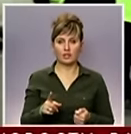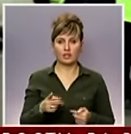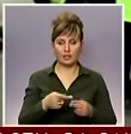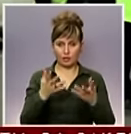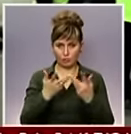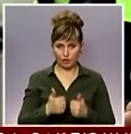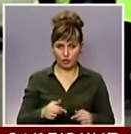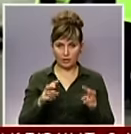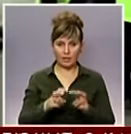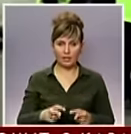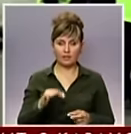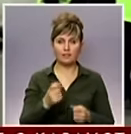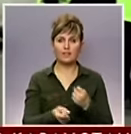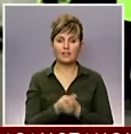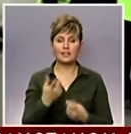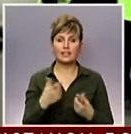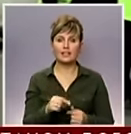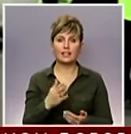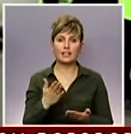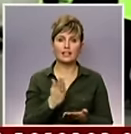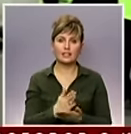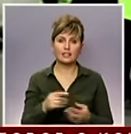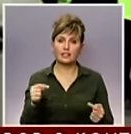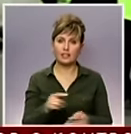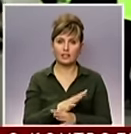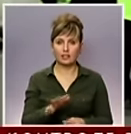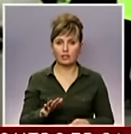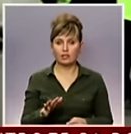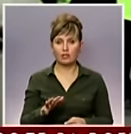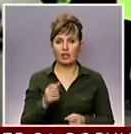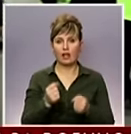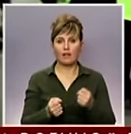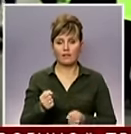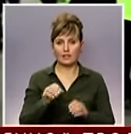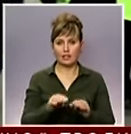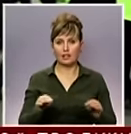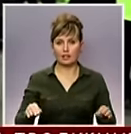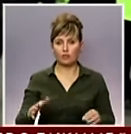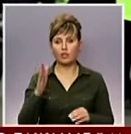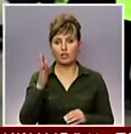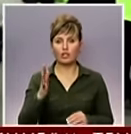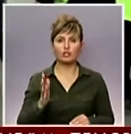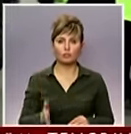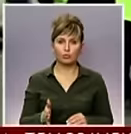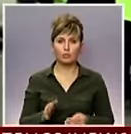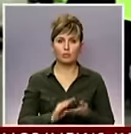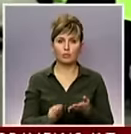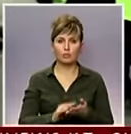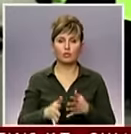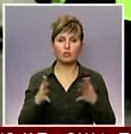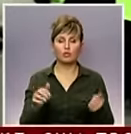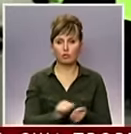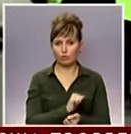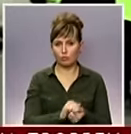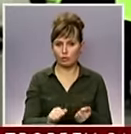инвертизацию закончить, выявить, где есть несанкционированные автостоянки. В дальнейшем будет прописываться